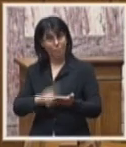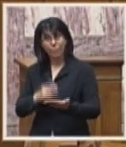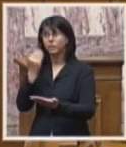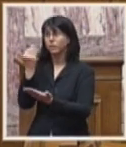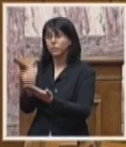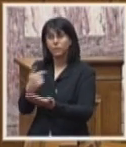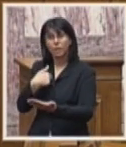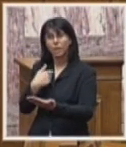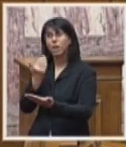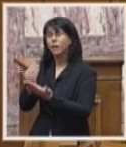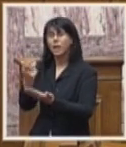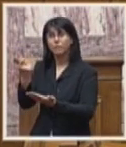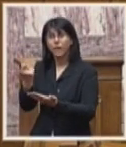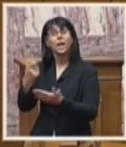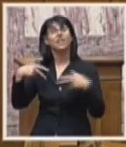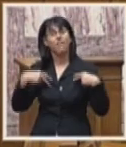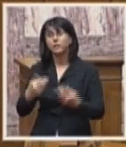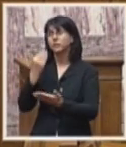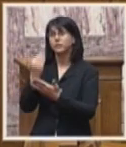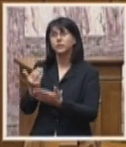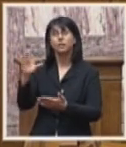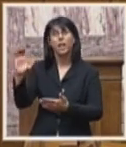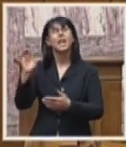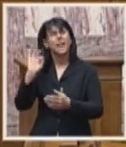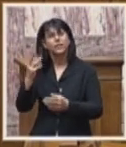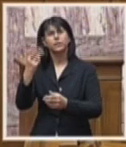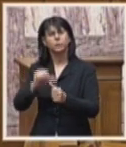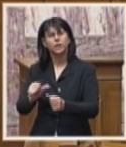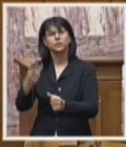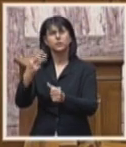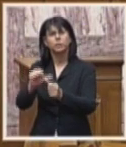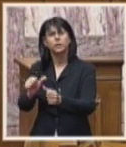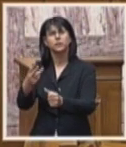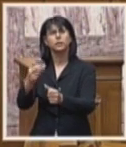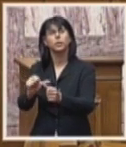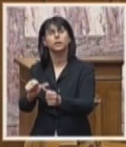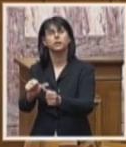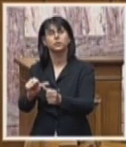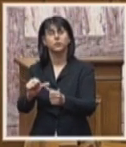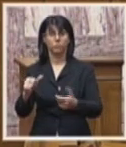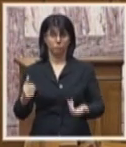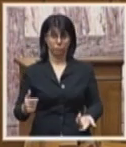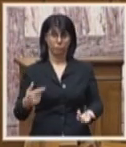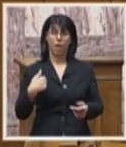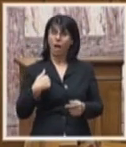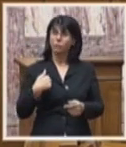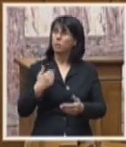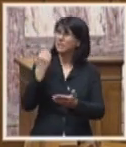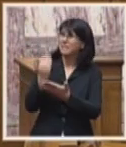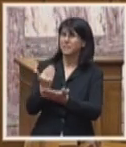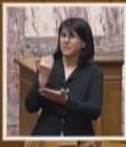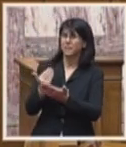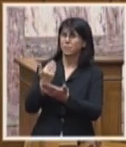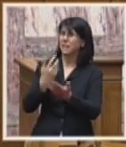χρήματα και τα διεκδικούμε κάθε τρίμηνο, αν νομίζετε λοιπόν ότι πρέπει να διαπραγματευτούμε σκληρά και